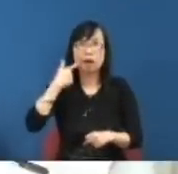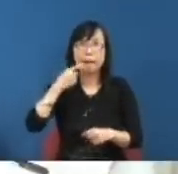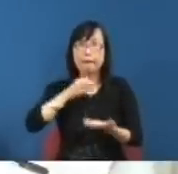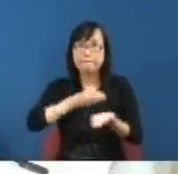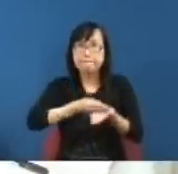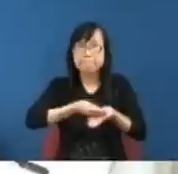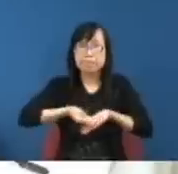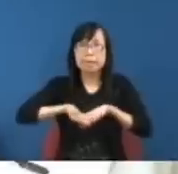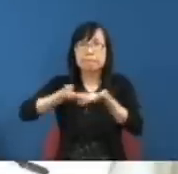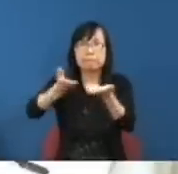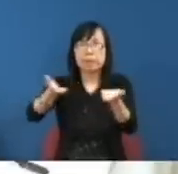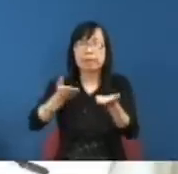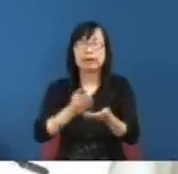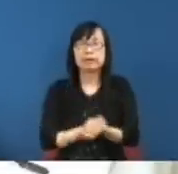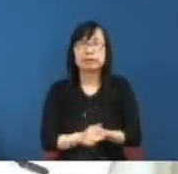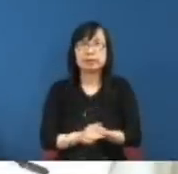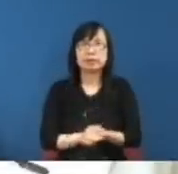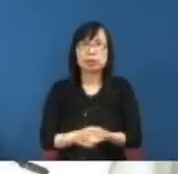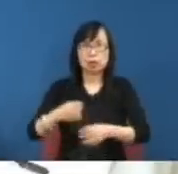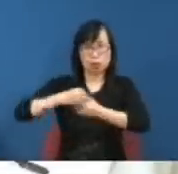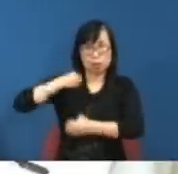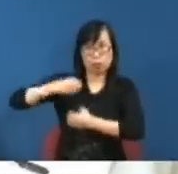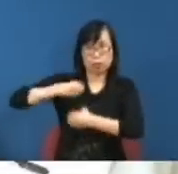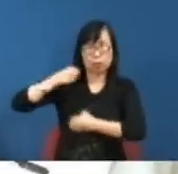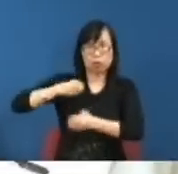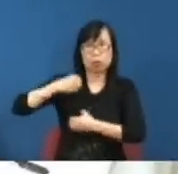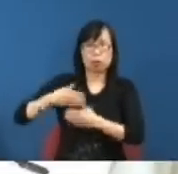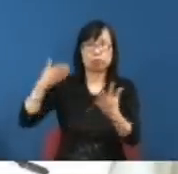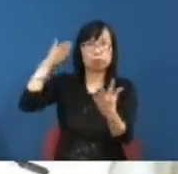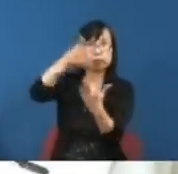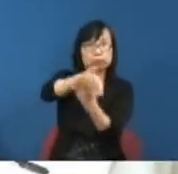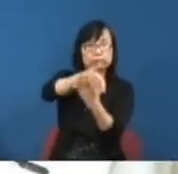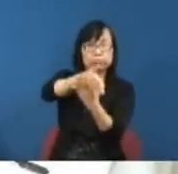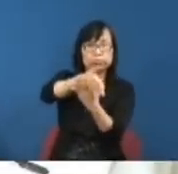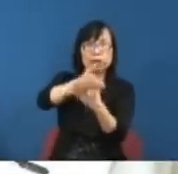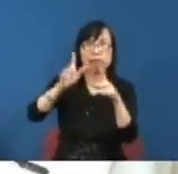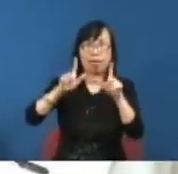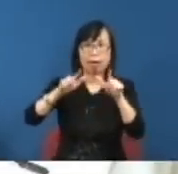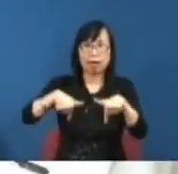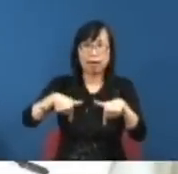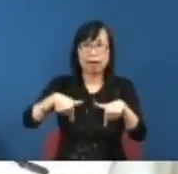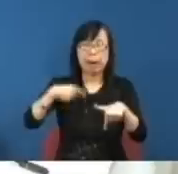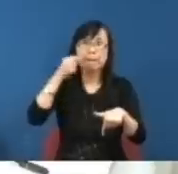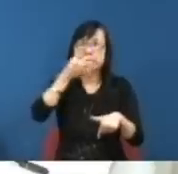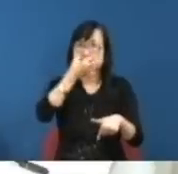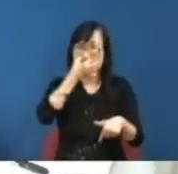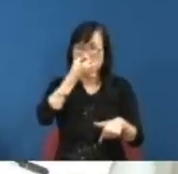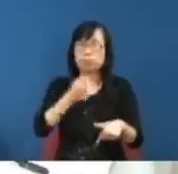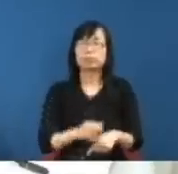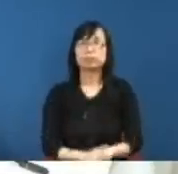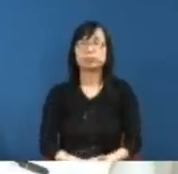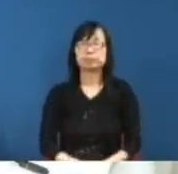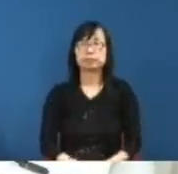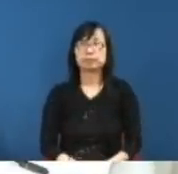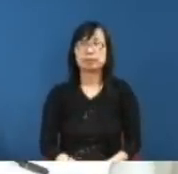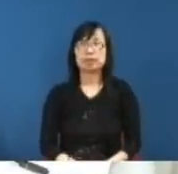軍隊介入，即係喺越戰打完之後，派遣軍隊介入呢個南美洲嘅內戰，即係話呢